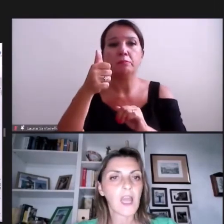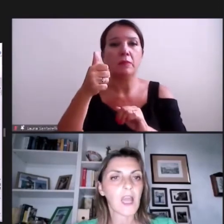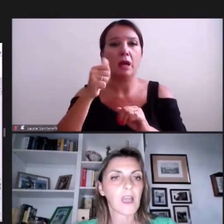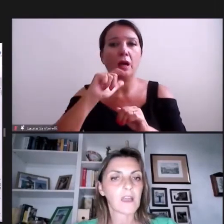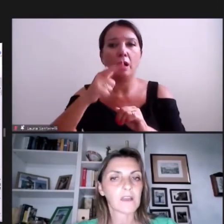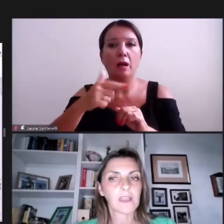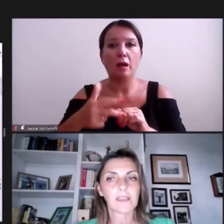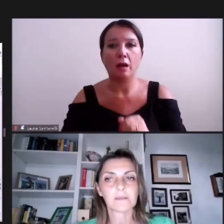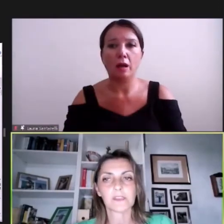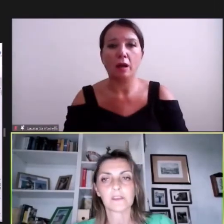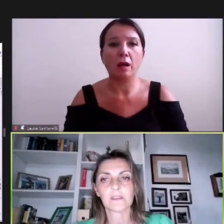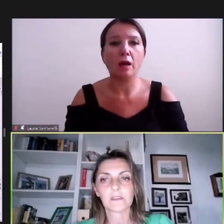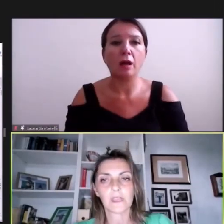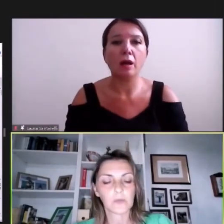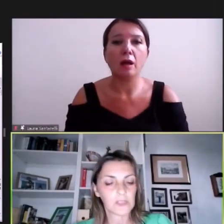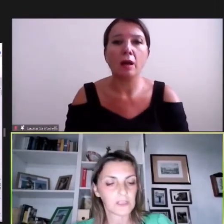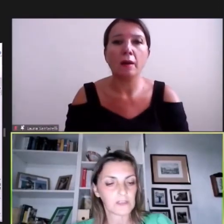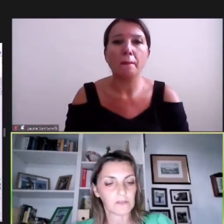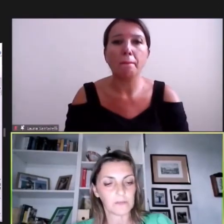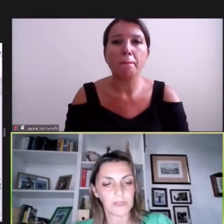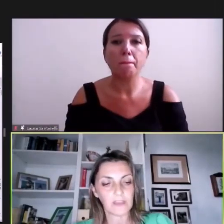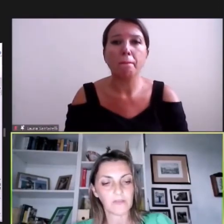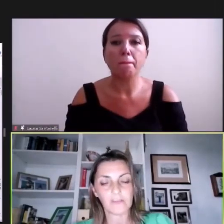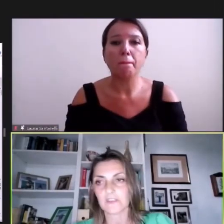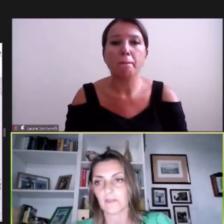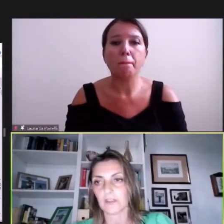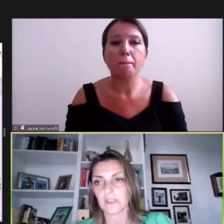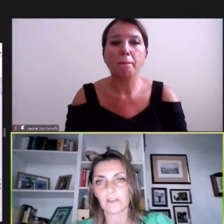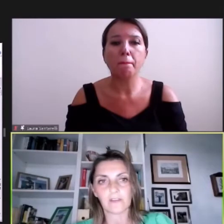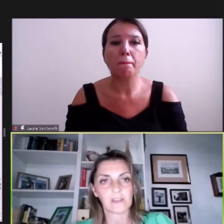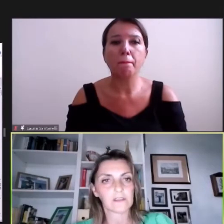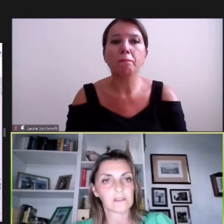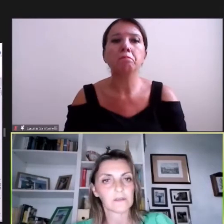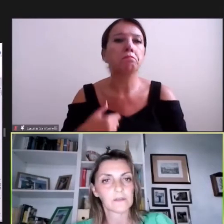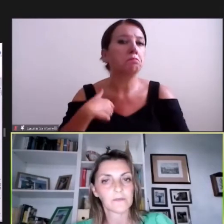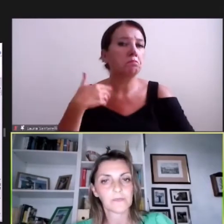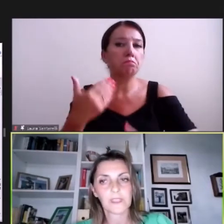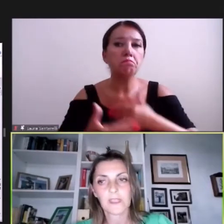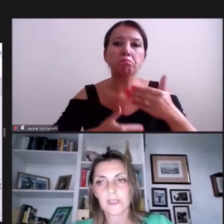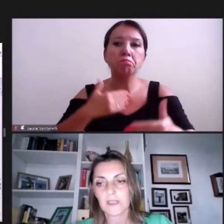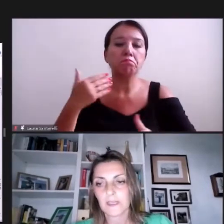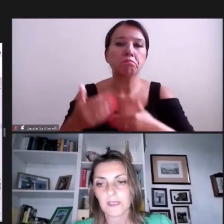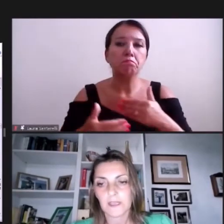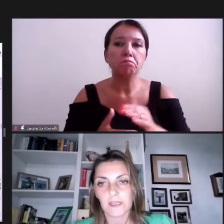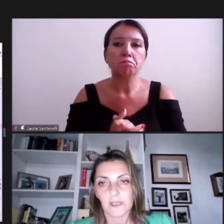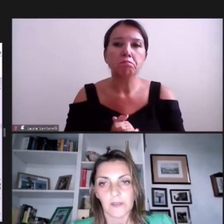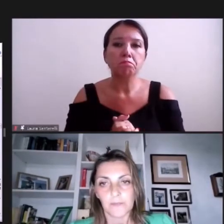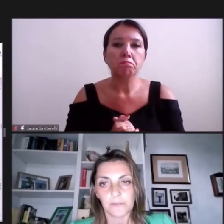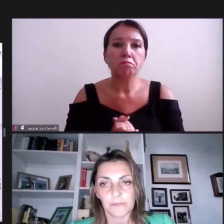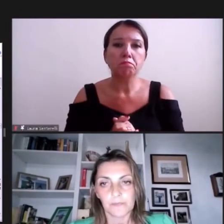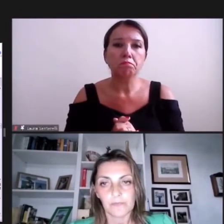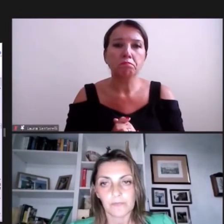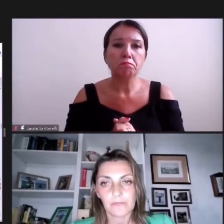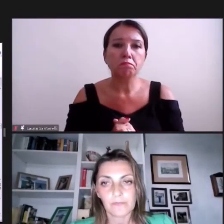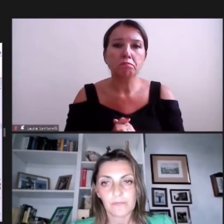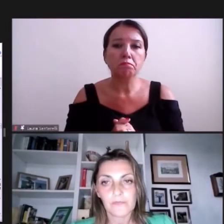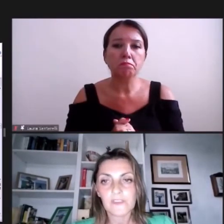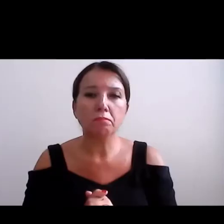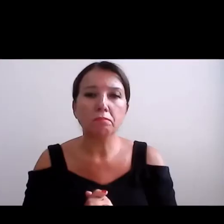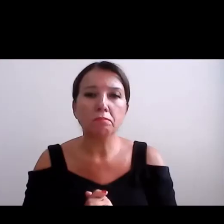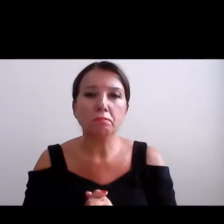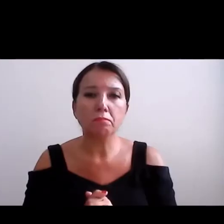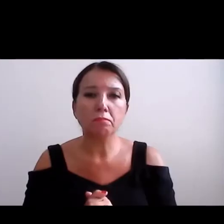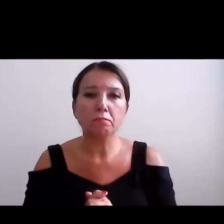Ah, caspita. E quindi che devo... Perché io invece stavo andando avanti. Se puoi mettere magari in modalità presentazione.